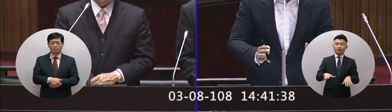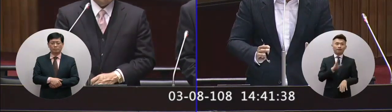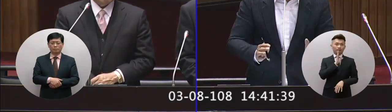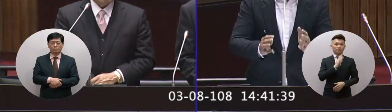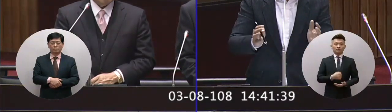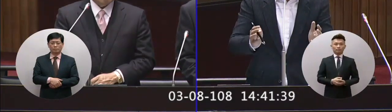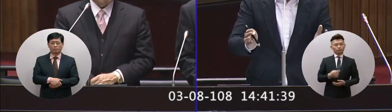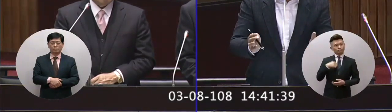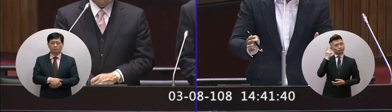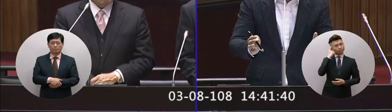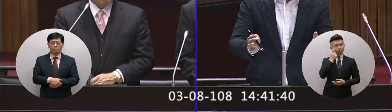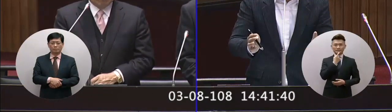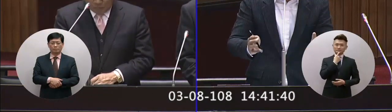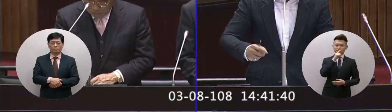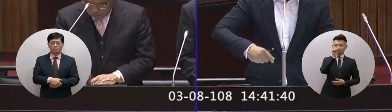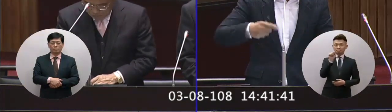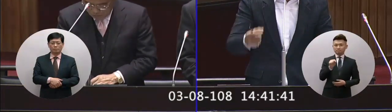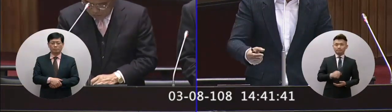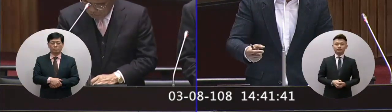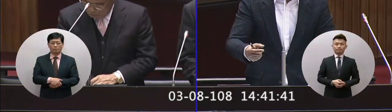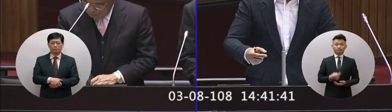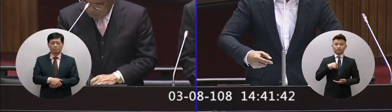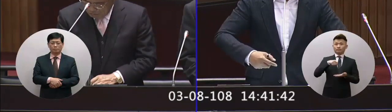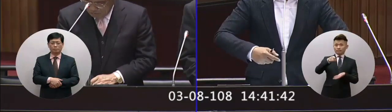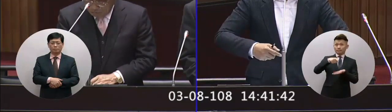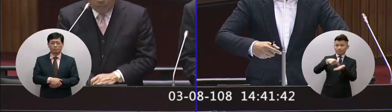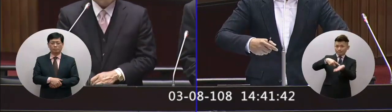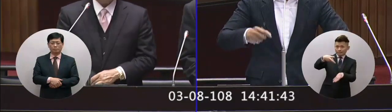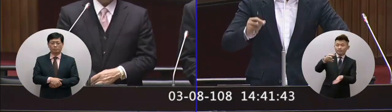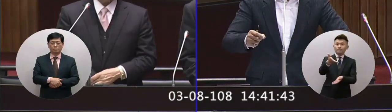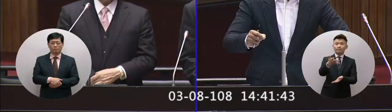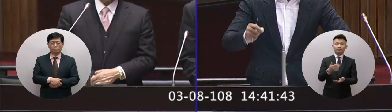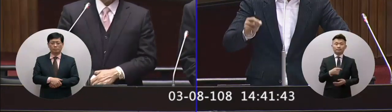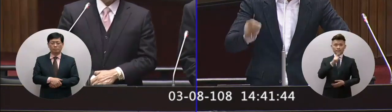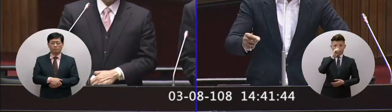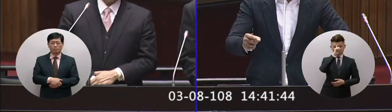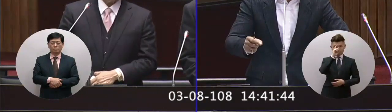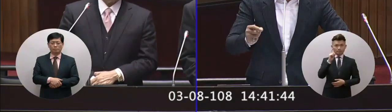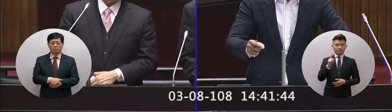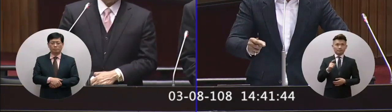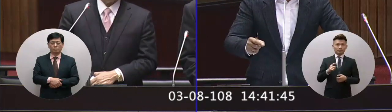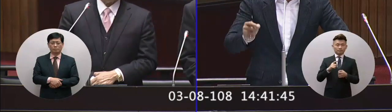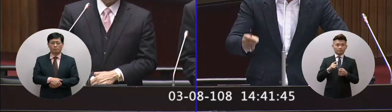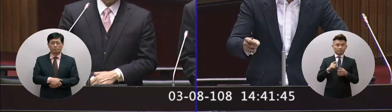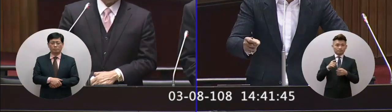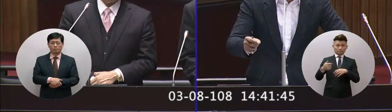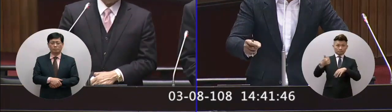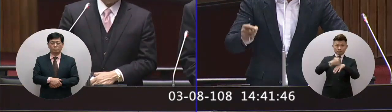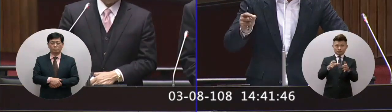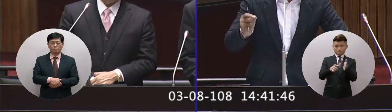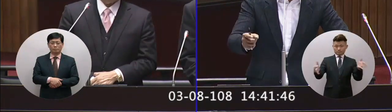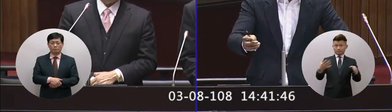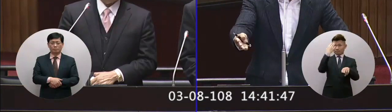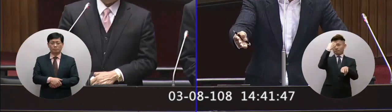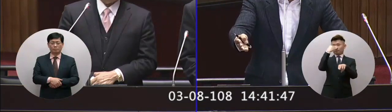我真的沒辦法去理解這個我一直提起這件事希望說不希望你什麼人來去發生高鐵